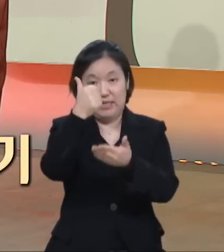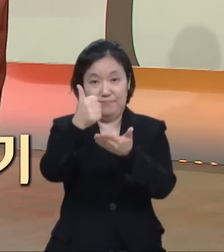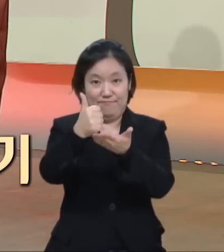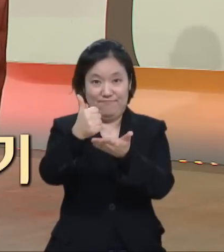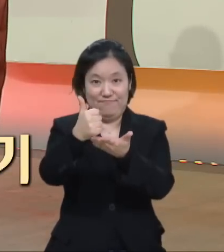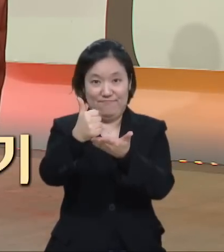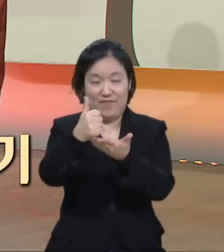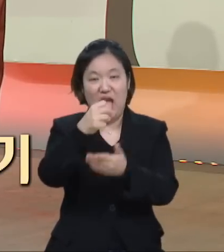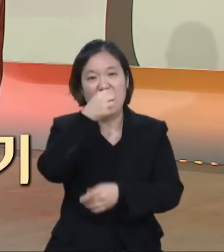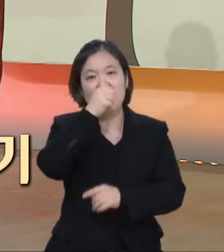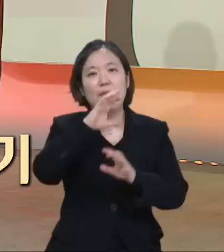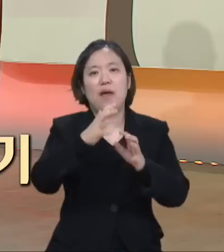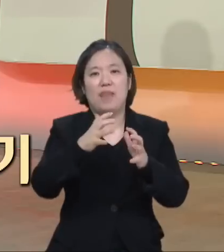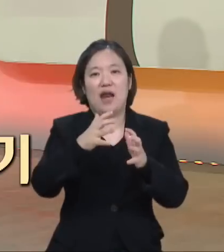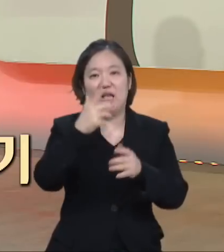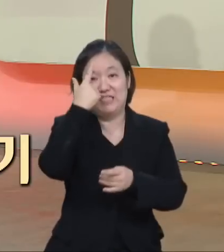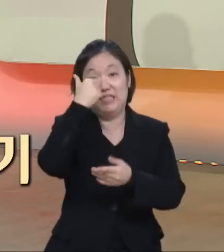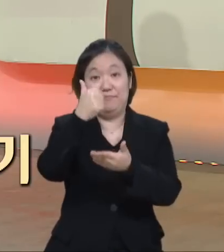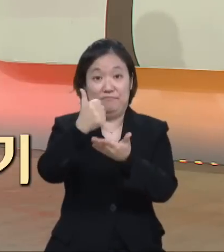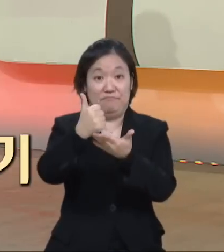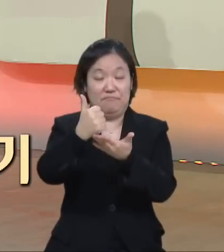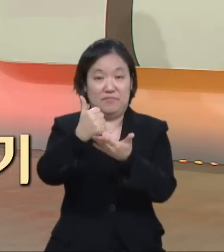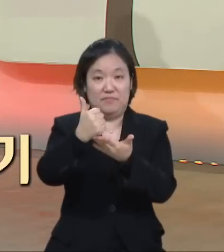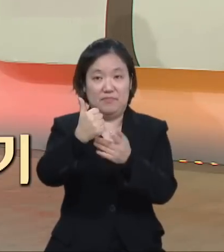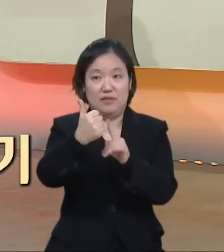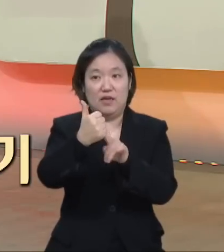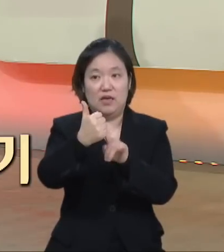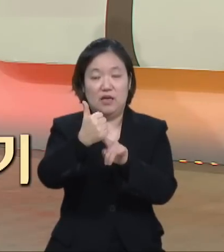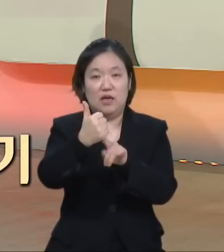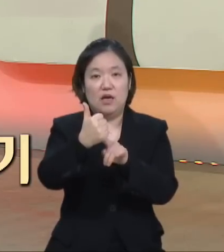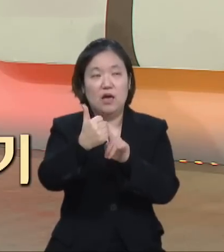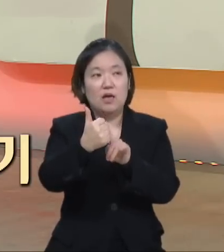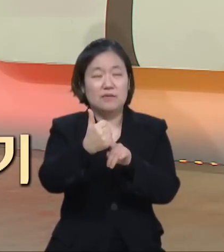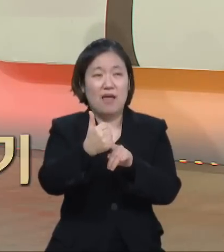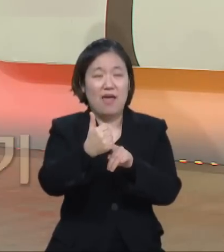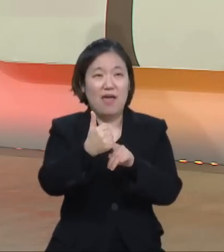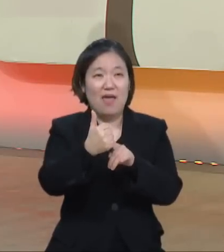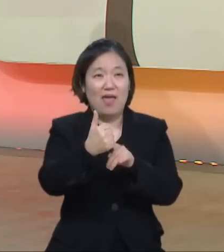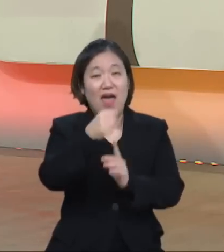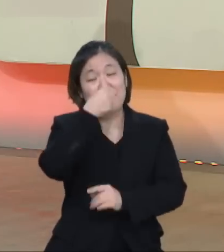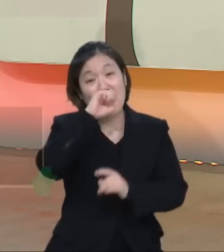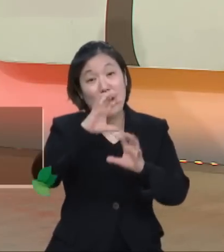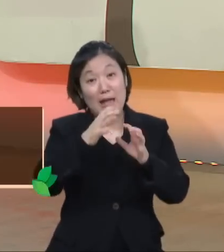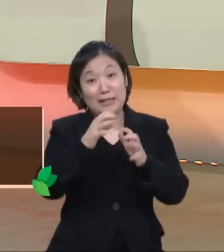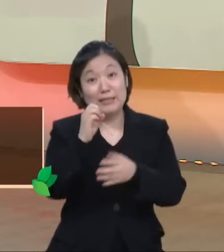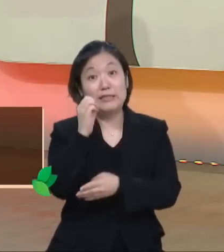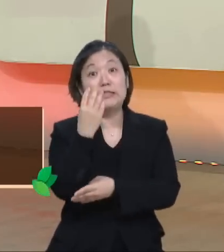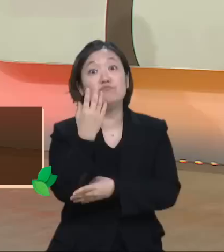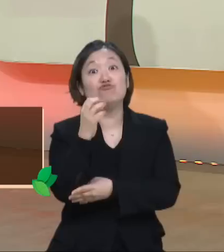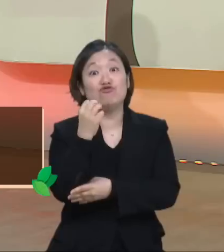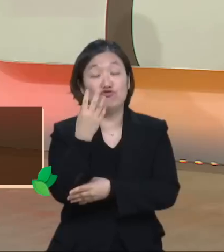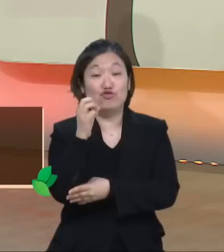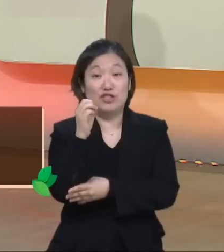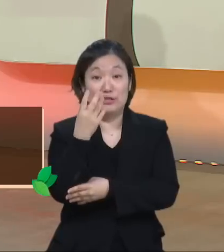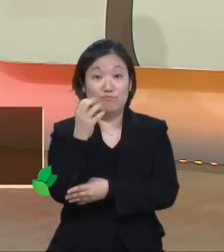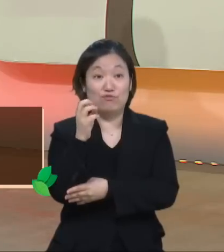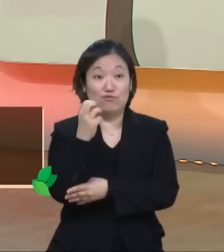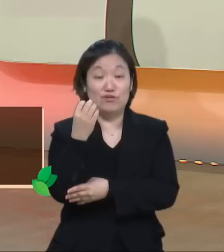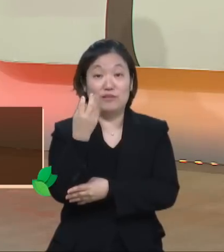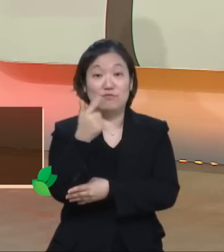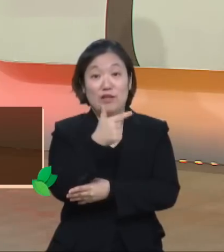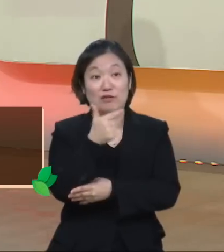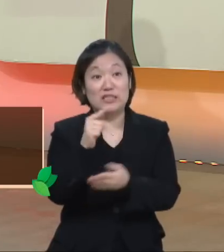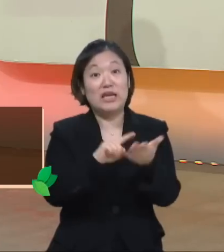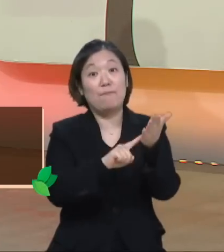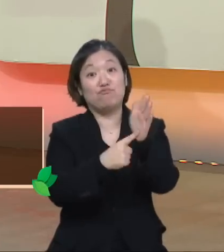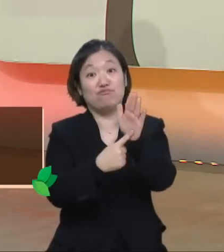대만의 스님이 계시는데 대만에 있는 불교신문 언론에도 아주 크게 보도가